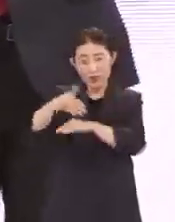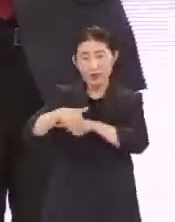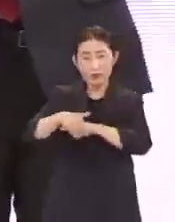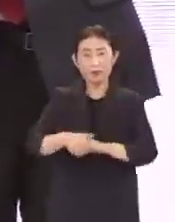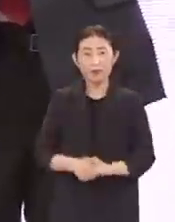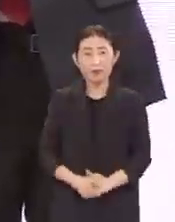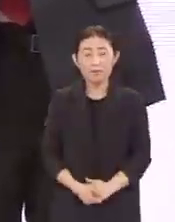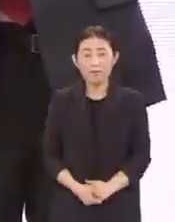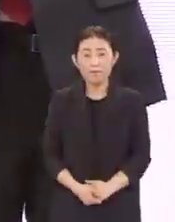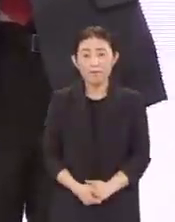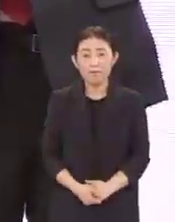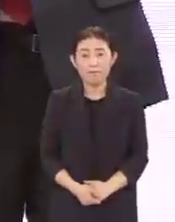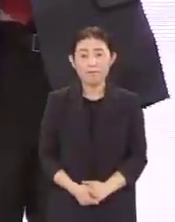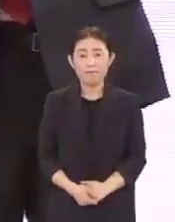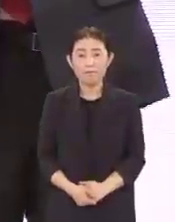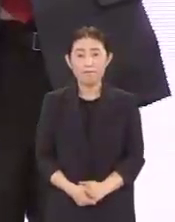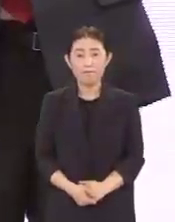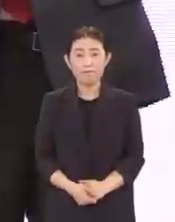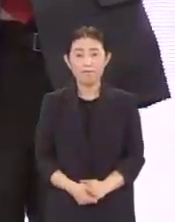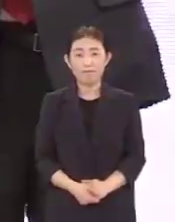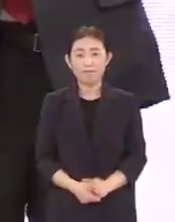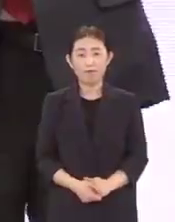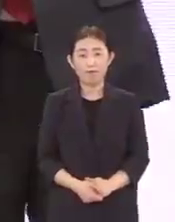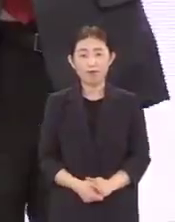계획입니다 TJB 이수복입니다